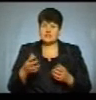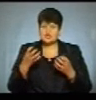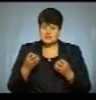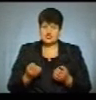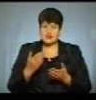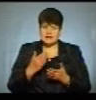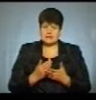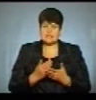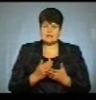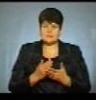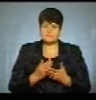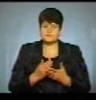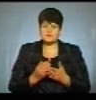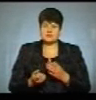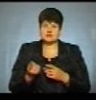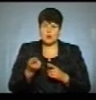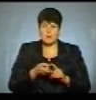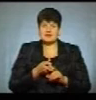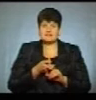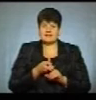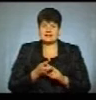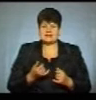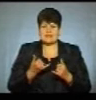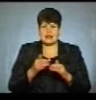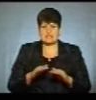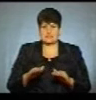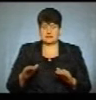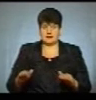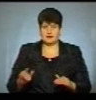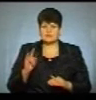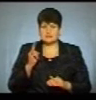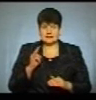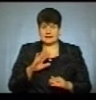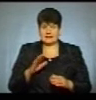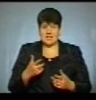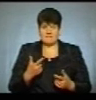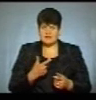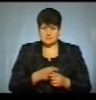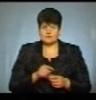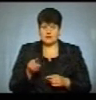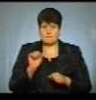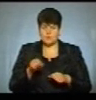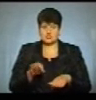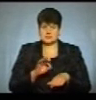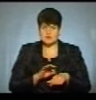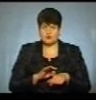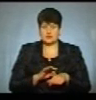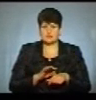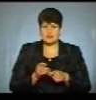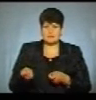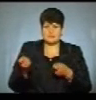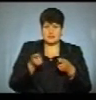є, скажімо, джерелом інфекцій для дітей. Адже дитина не вакцинована, вона може захворіти і перенести патологію